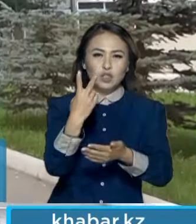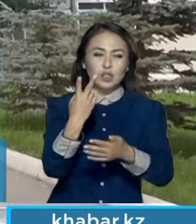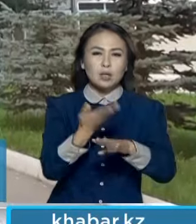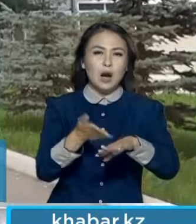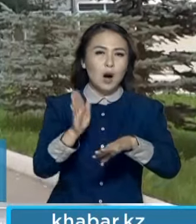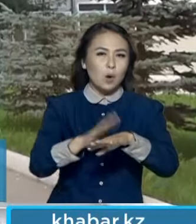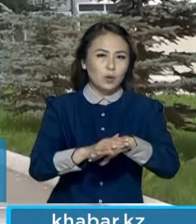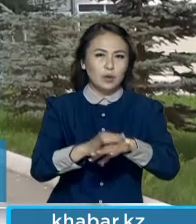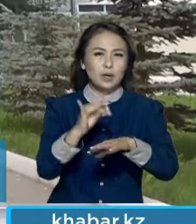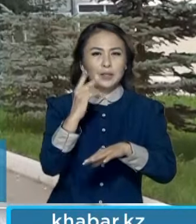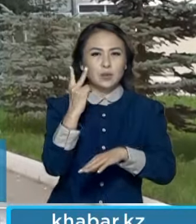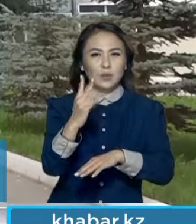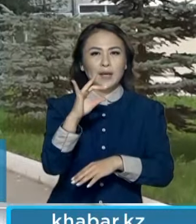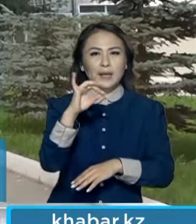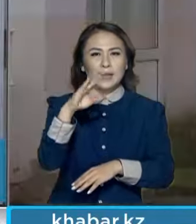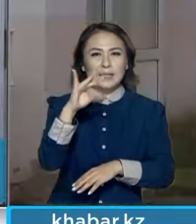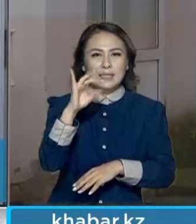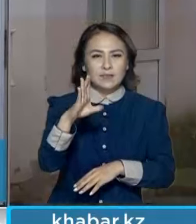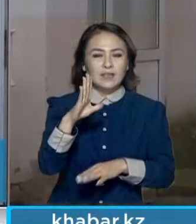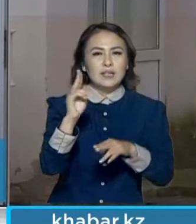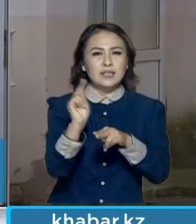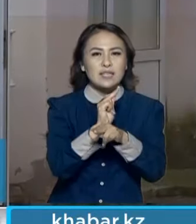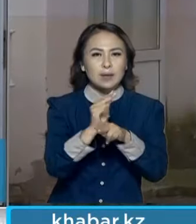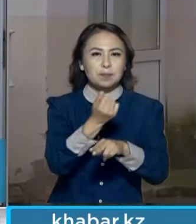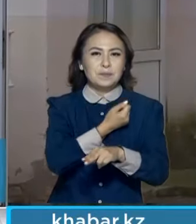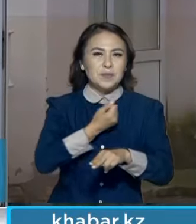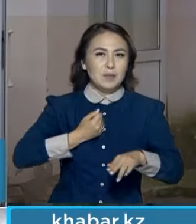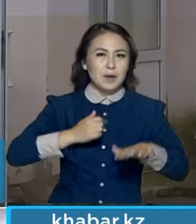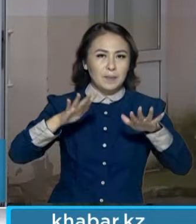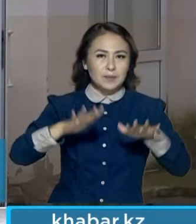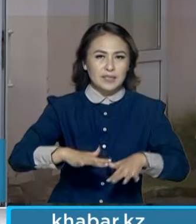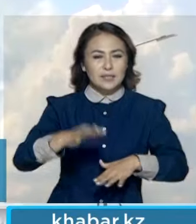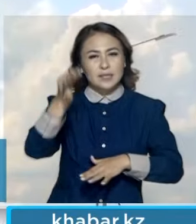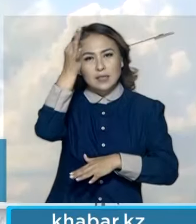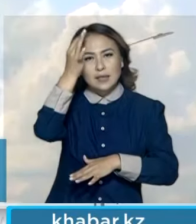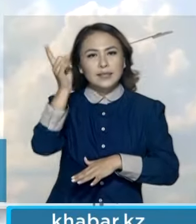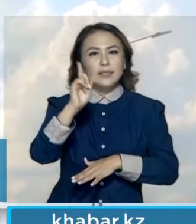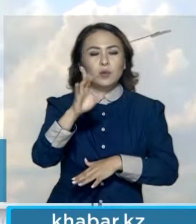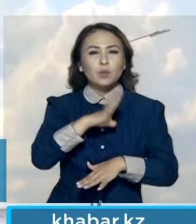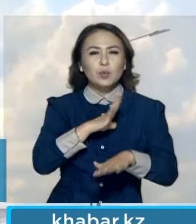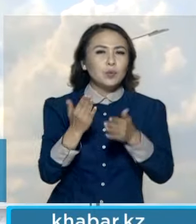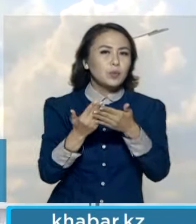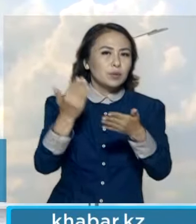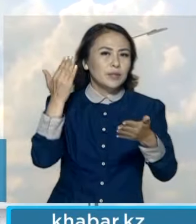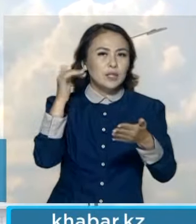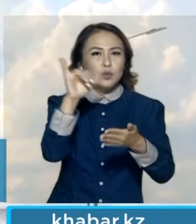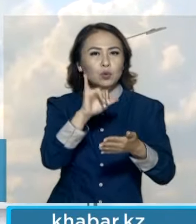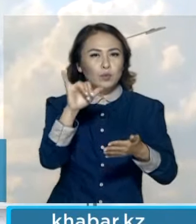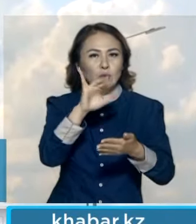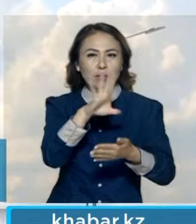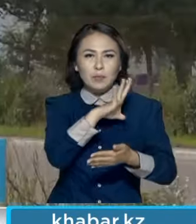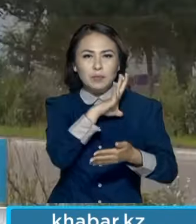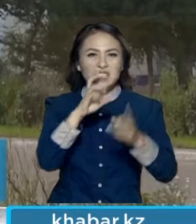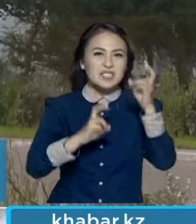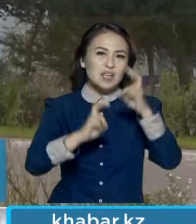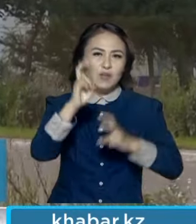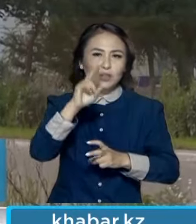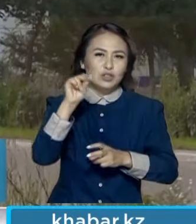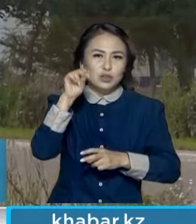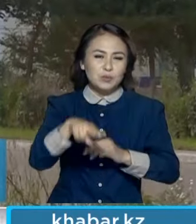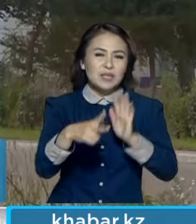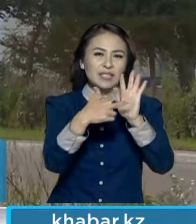Екеуінің жағдайы ауыр, ал екеуі интенсивті терапия бөлімінде. Естеріңізге сала кетейік, өткен сенбіде зауытта төтенше жағдай